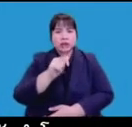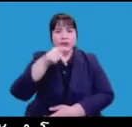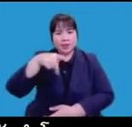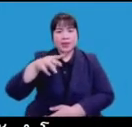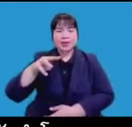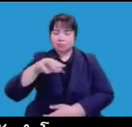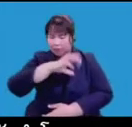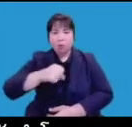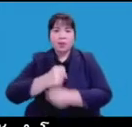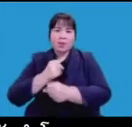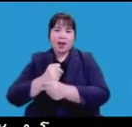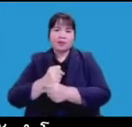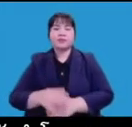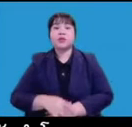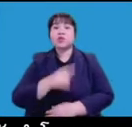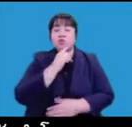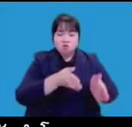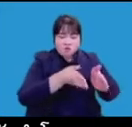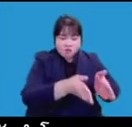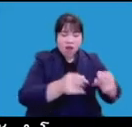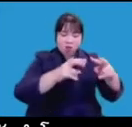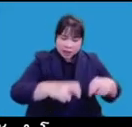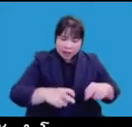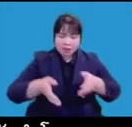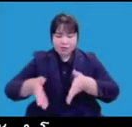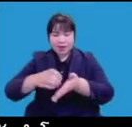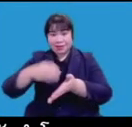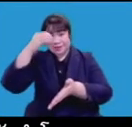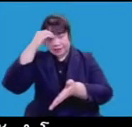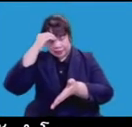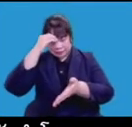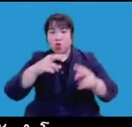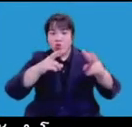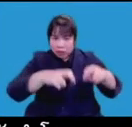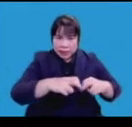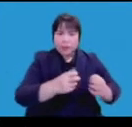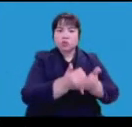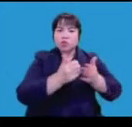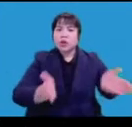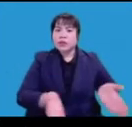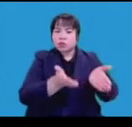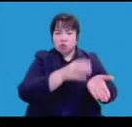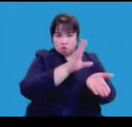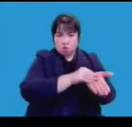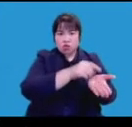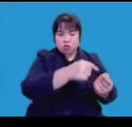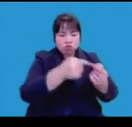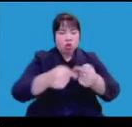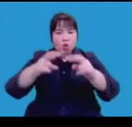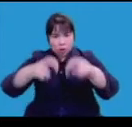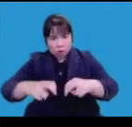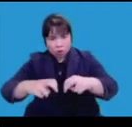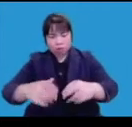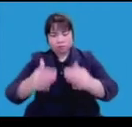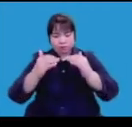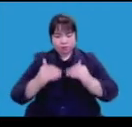เช่นนะครับมหาวิทยาลัยสถาบันศึกษาสถาบันวิจัยเนี่ยเข้ามาสนับสนุนพวกเราในการที่จะเอาข้อมูลนั้นไปวิเคราะห์ต่อแล้ว